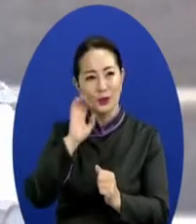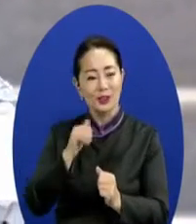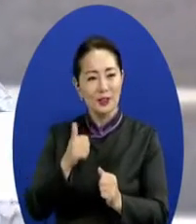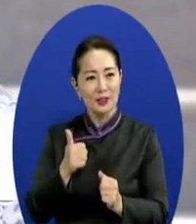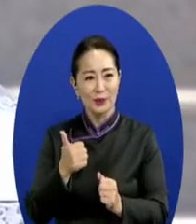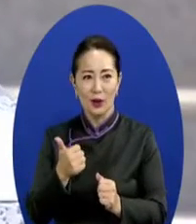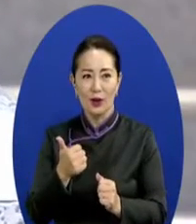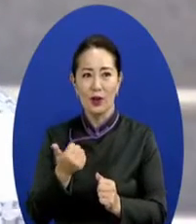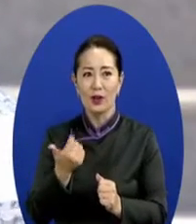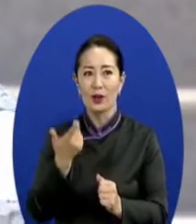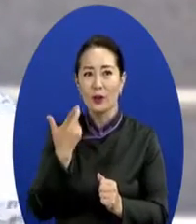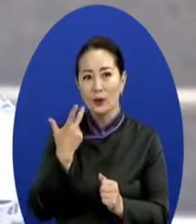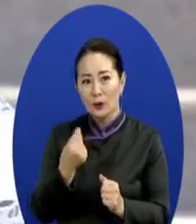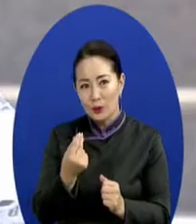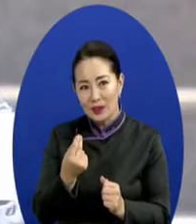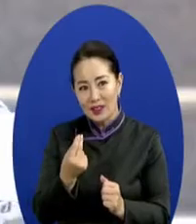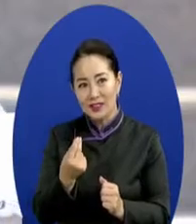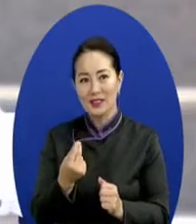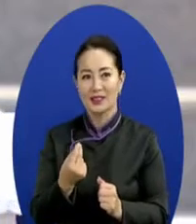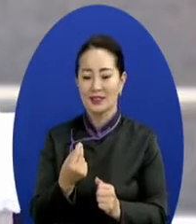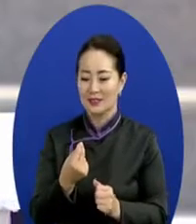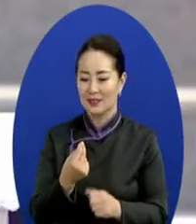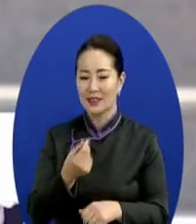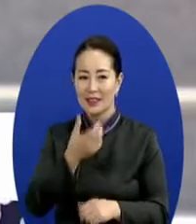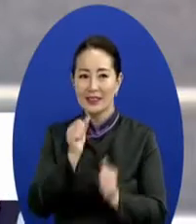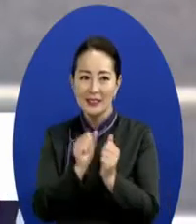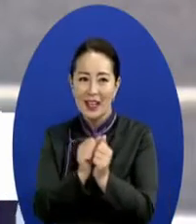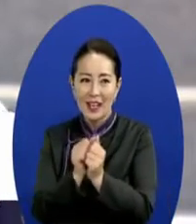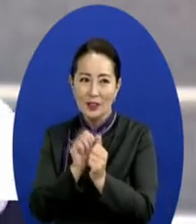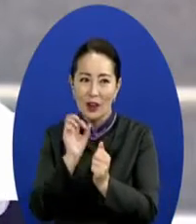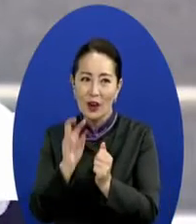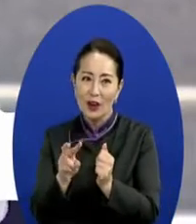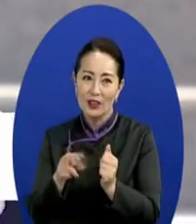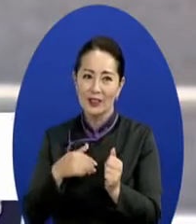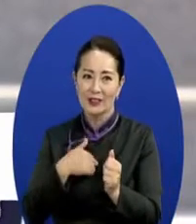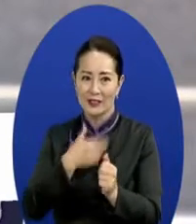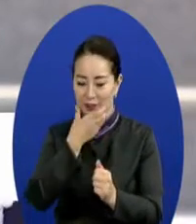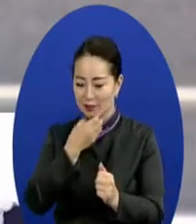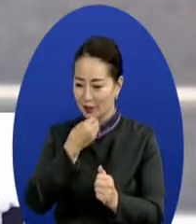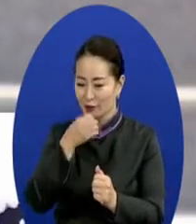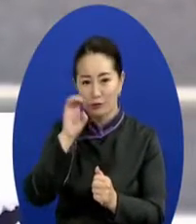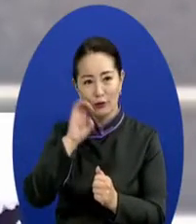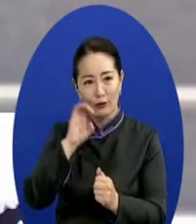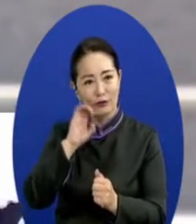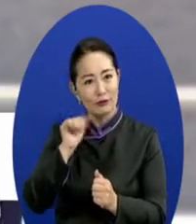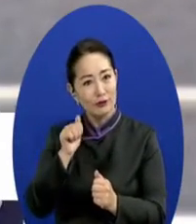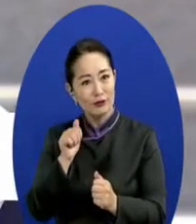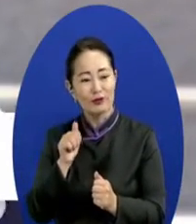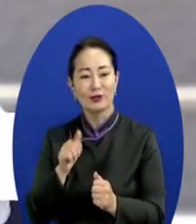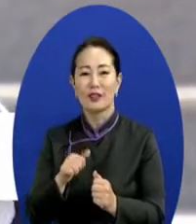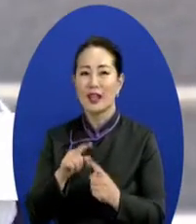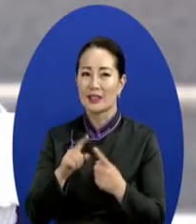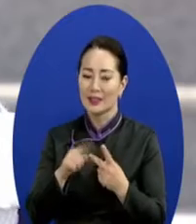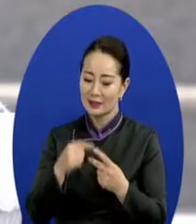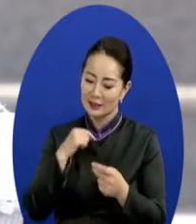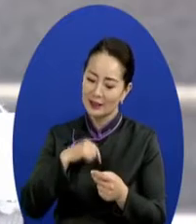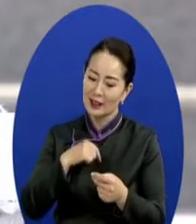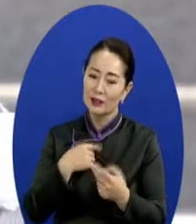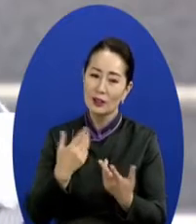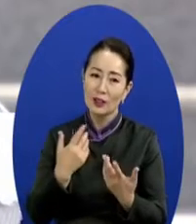тийм үнэмчийн тийм найз нь нэтэрэг олох надаа их сонирхолтой. Тэгээд ер нь бол надаа